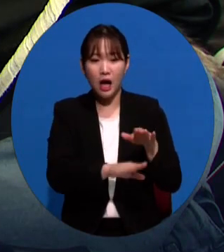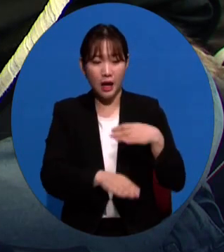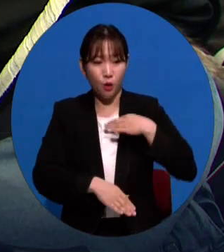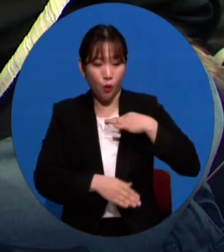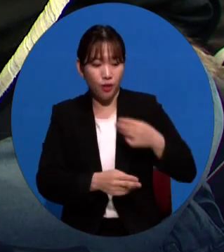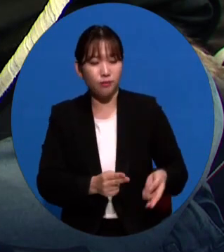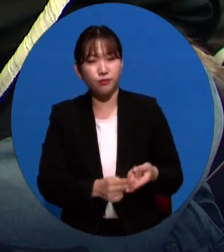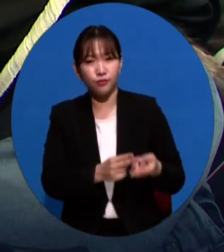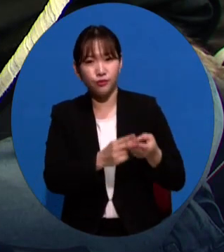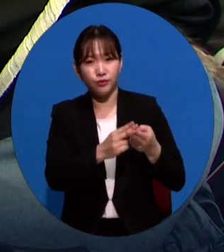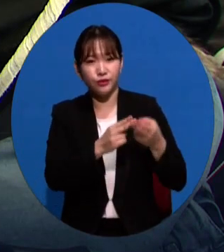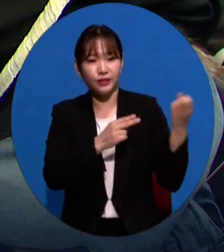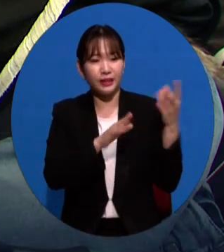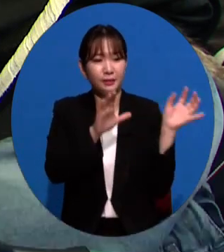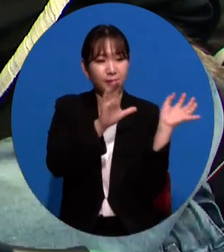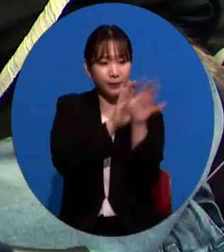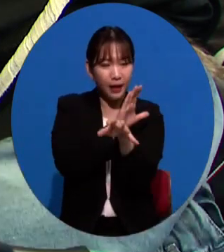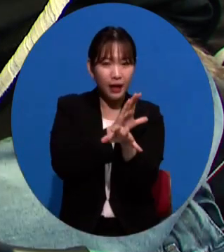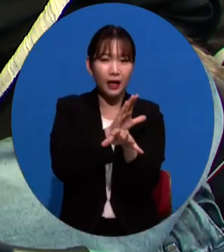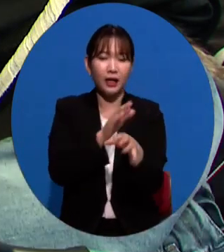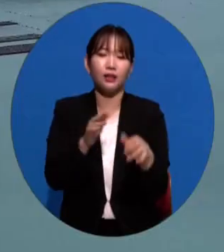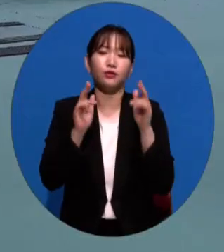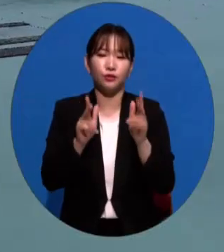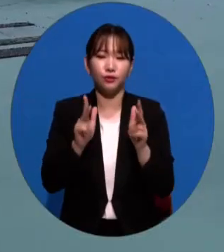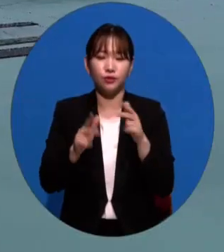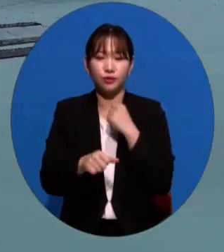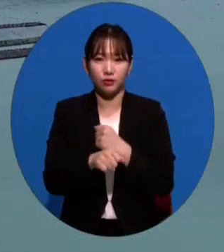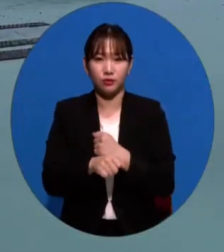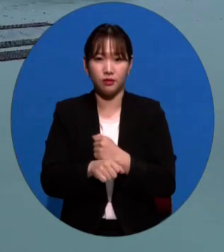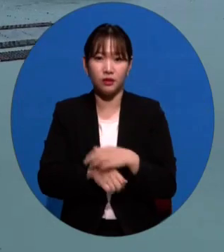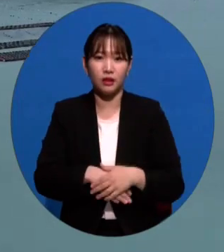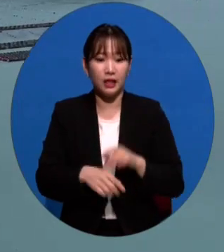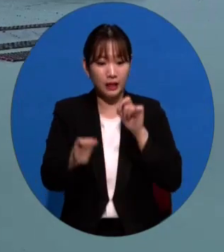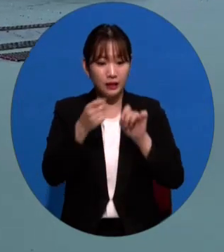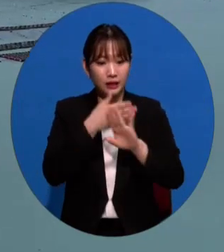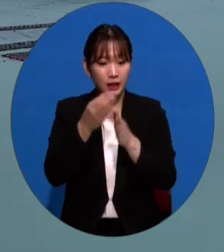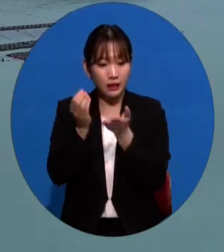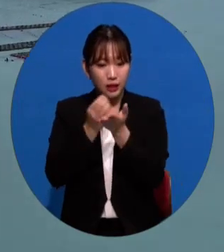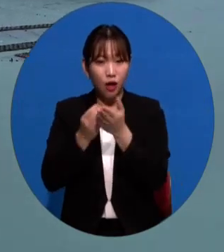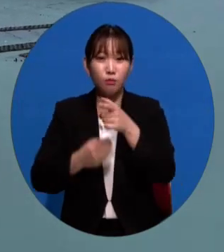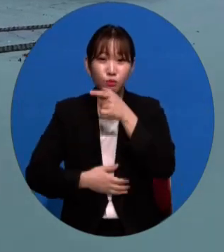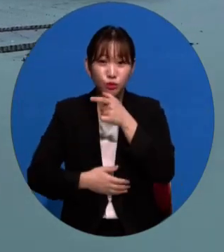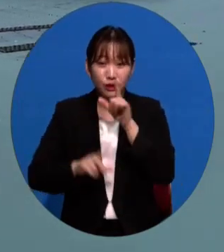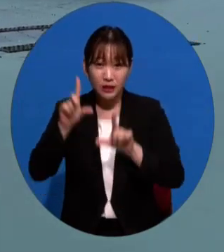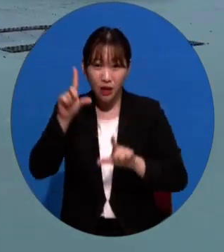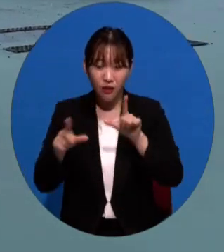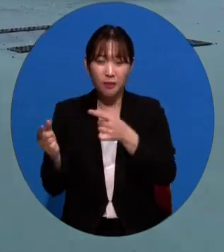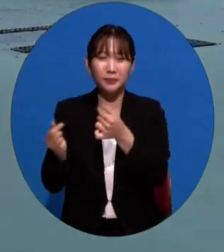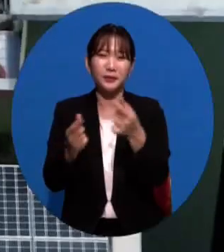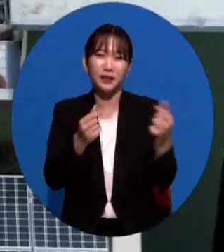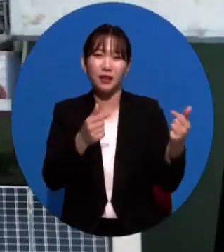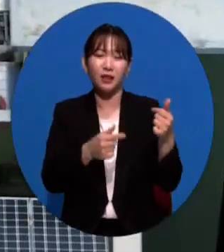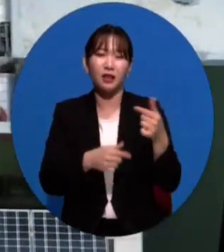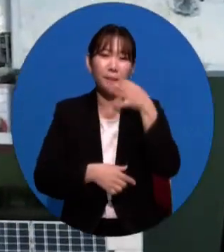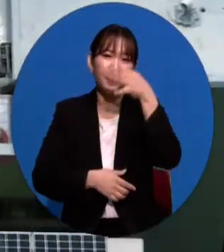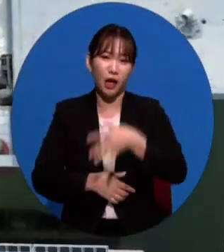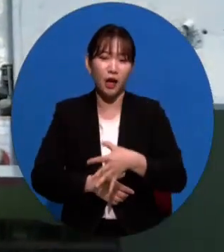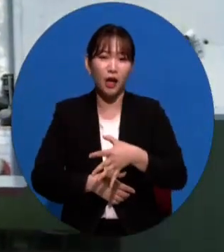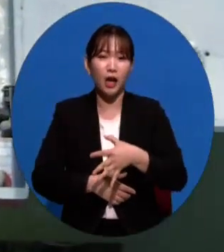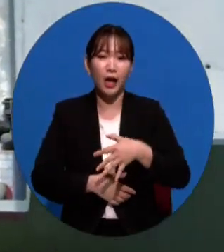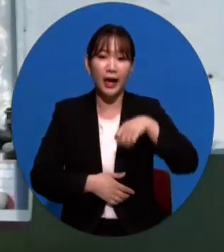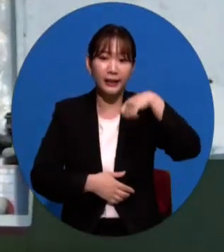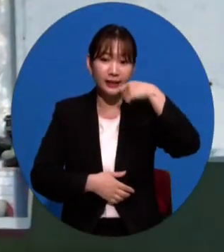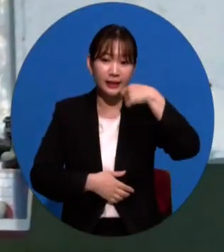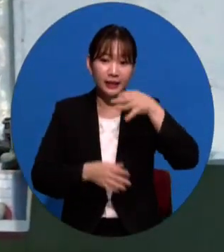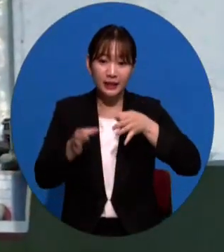모여놨다가 다시 기계를 돌리기도 합니다. 인근 다른 섬의 물 사정도 열악하기는 마찬가지. 식당